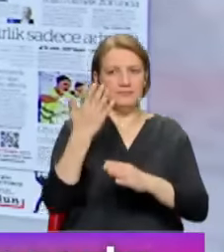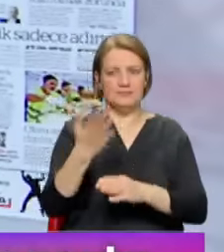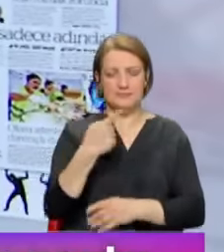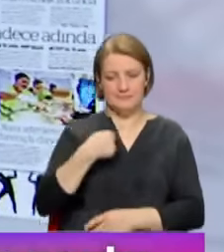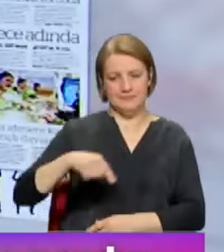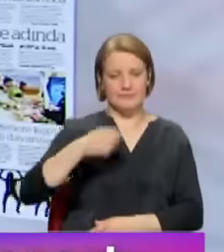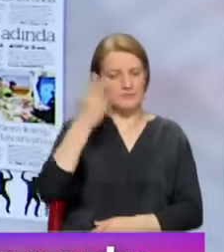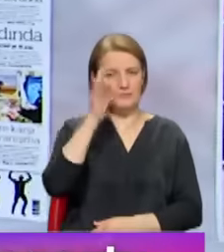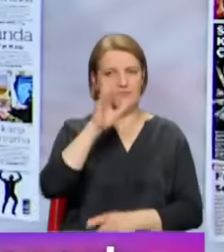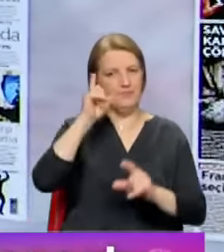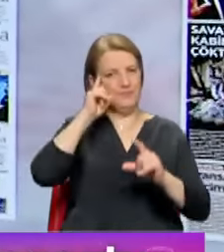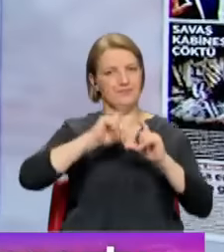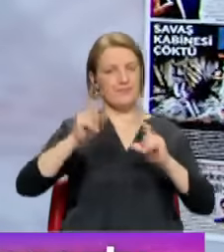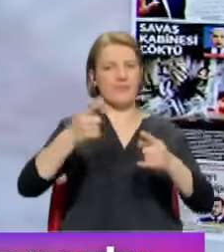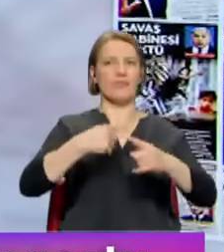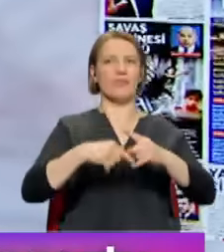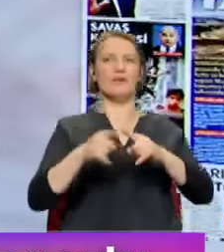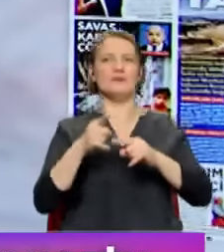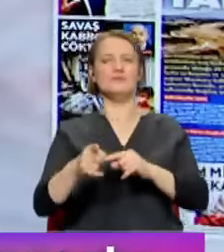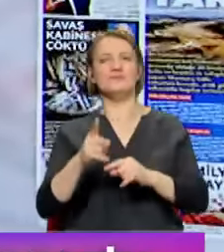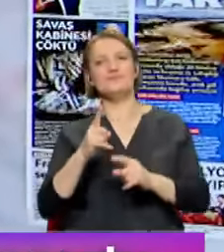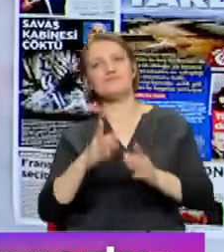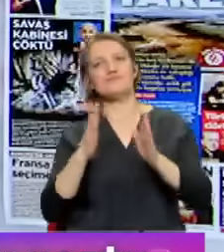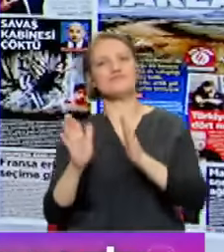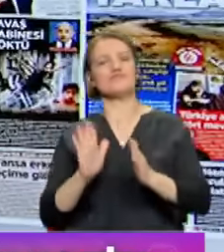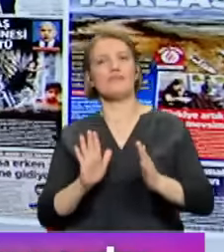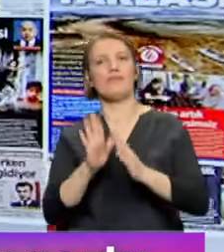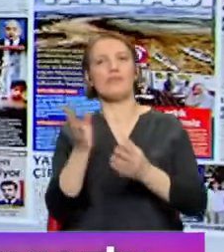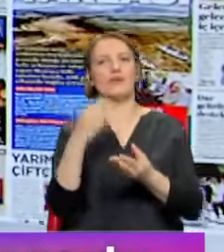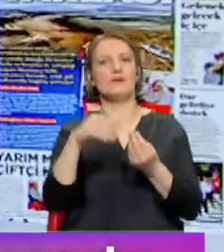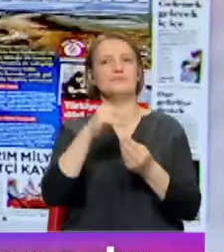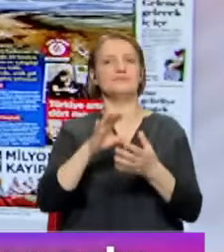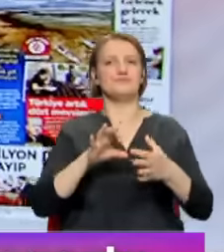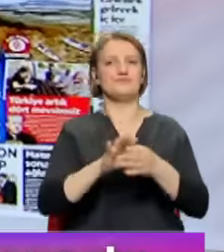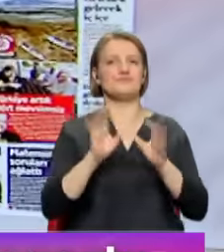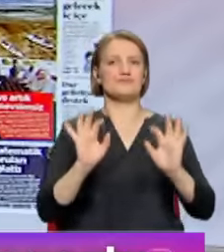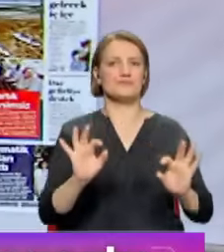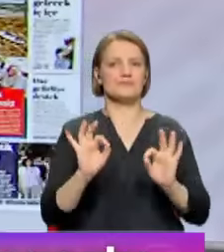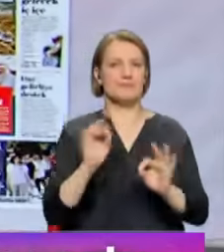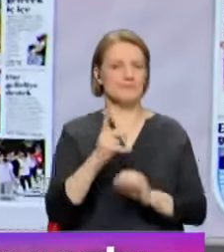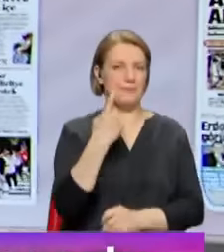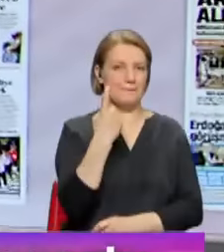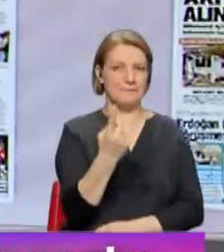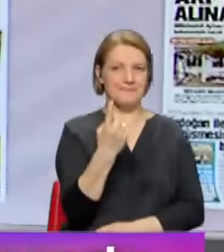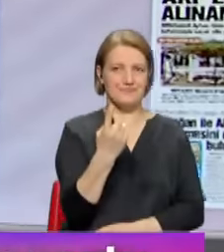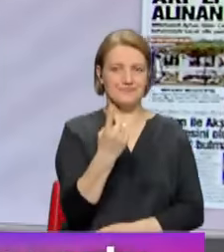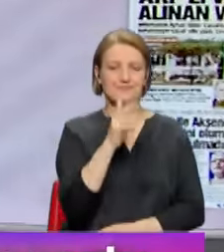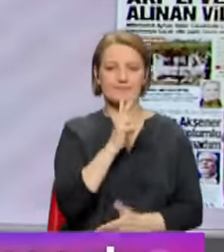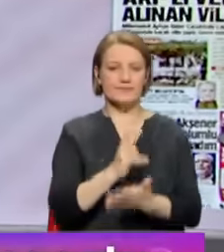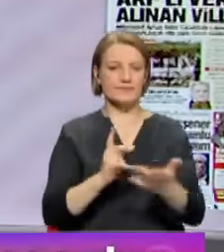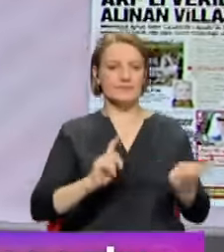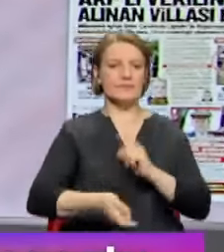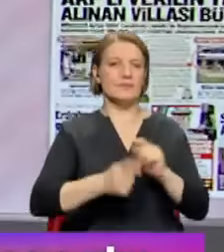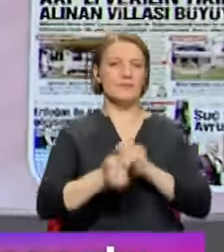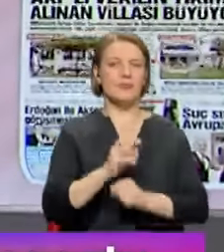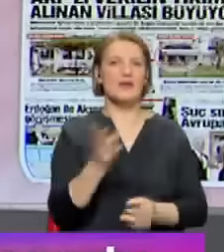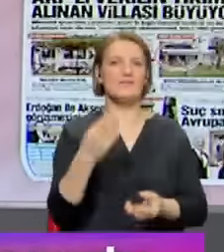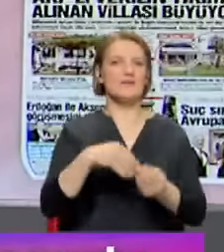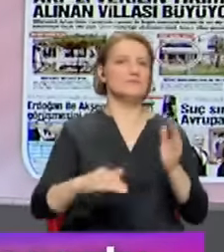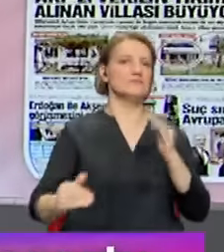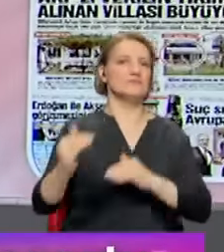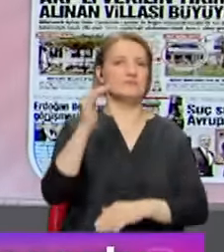Bizi de unutmayın başlığı altında konuşurken. Bir de karşılarına faizle ilgili önemli bir karar değişikliği, faiz